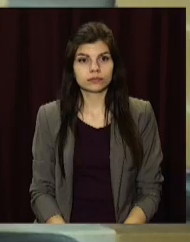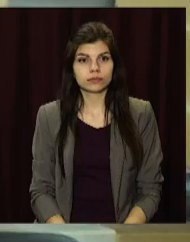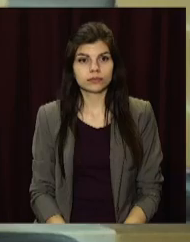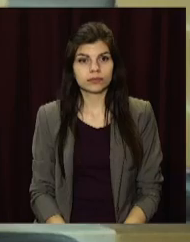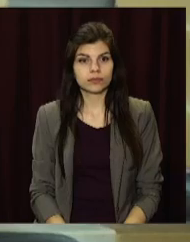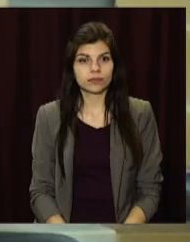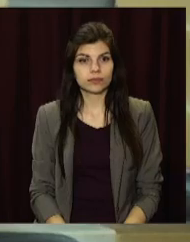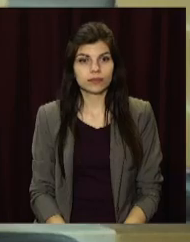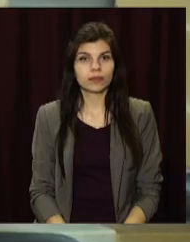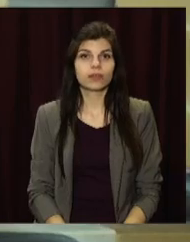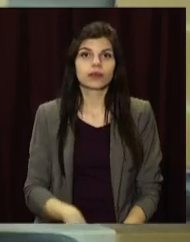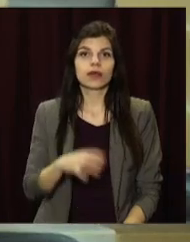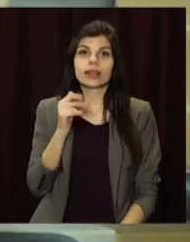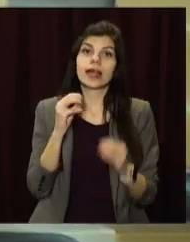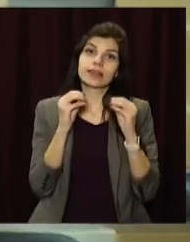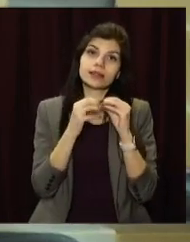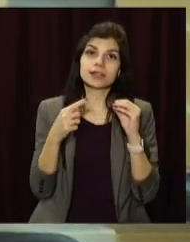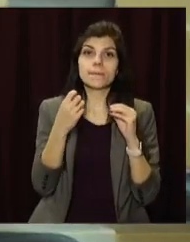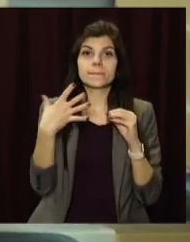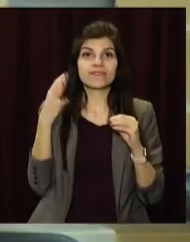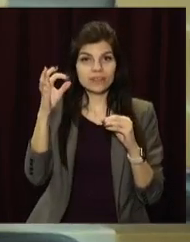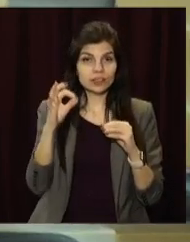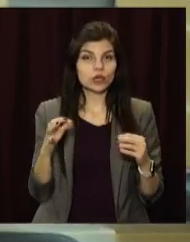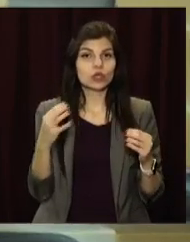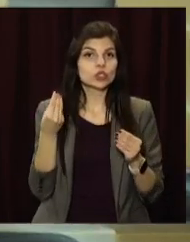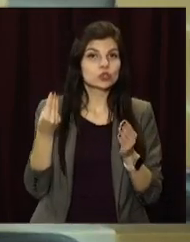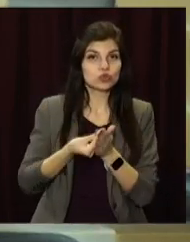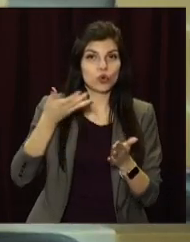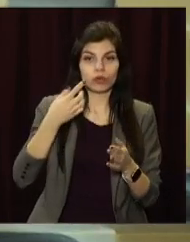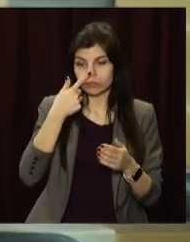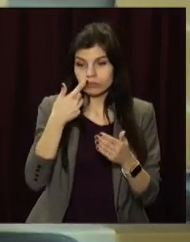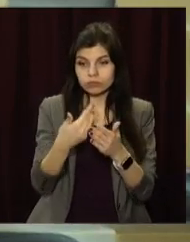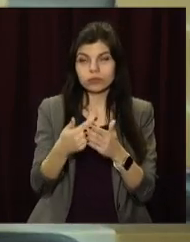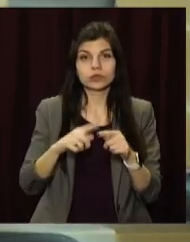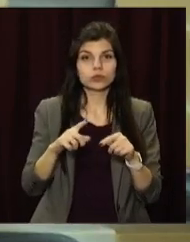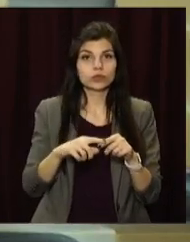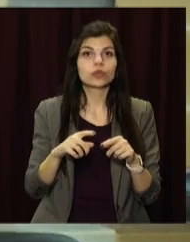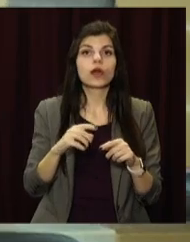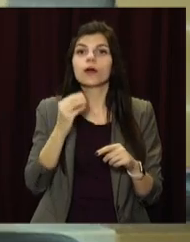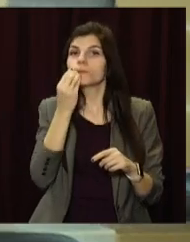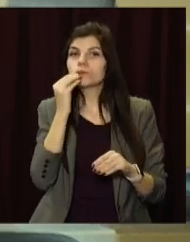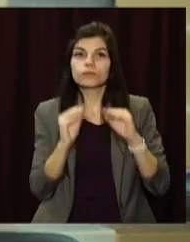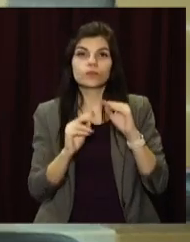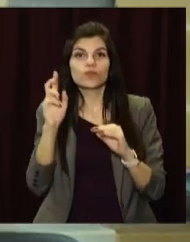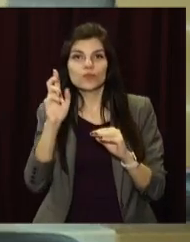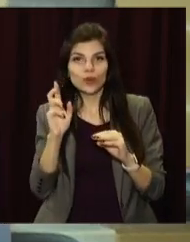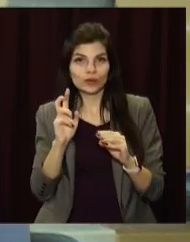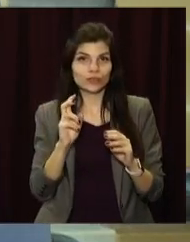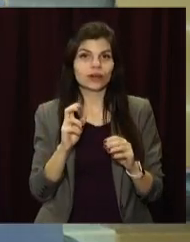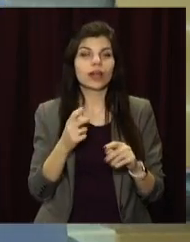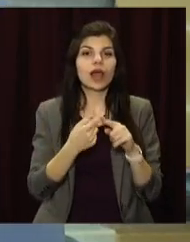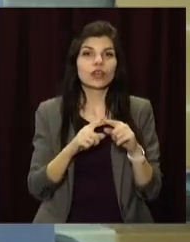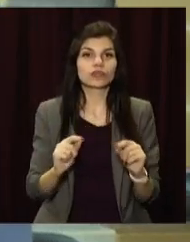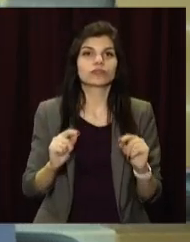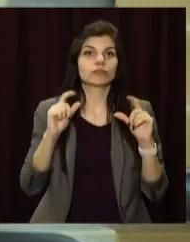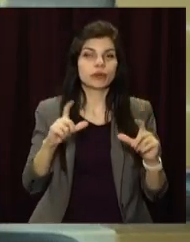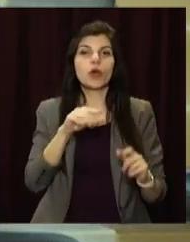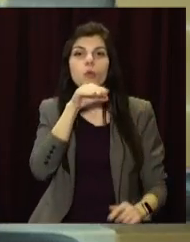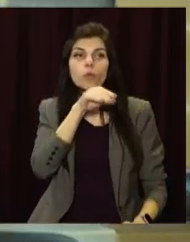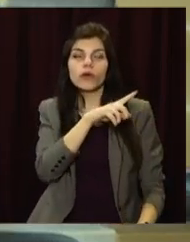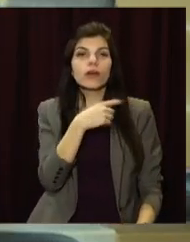стоит инородное тело, в данном случае эти магнитики, тем больше осложнений. Одно из осложнений – это перфорации. Перфорации всіх